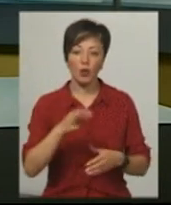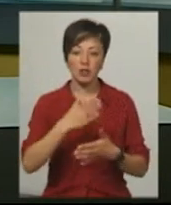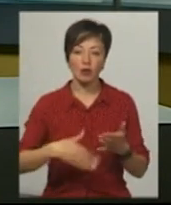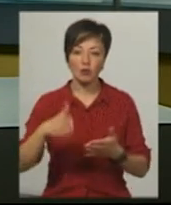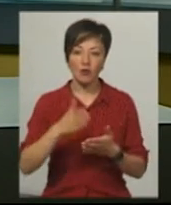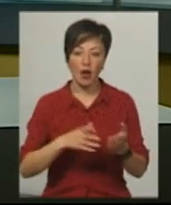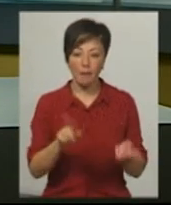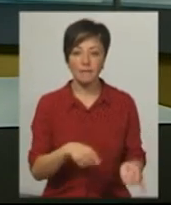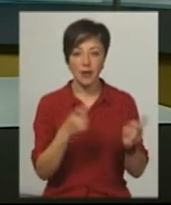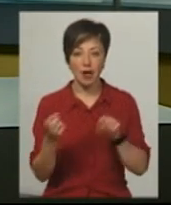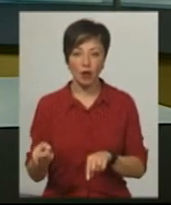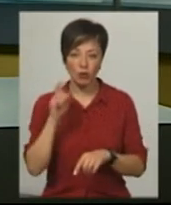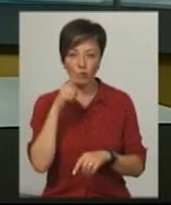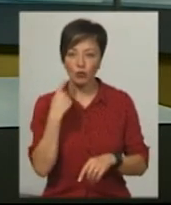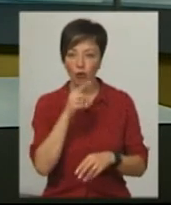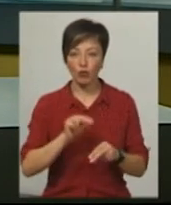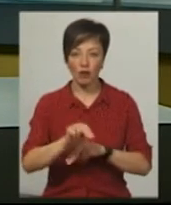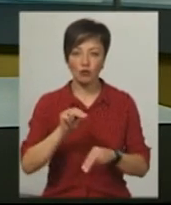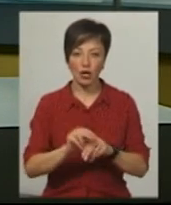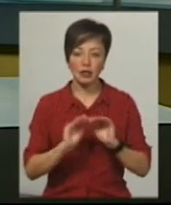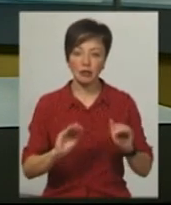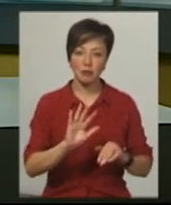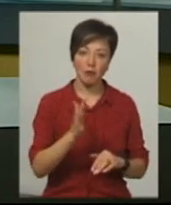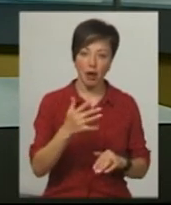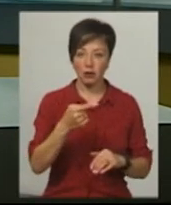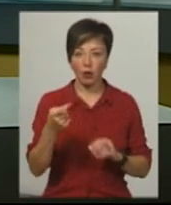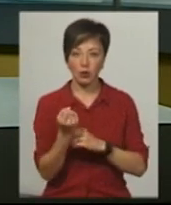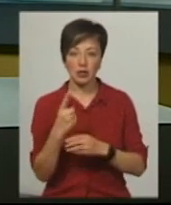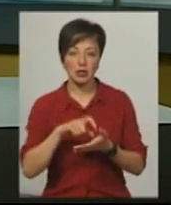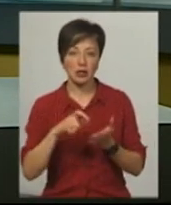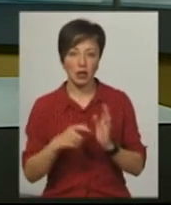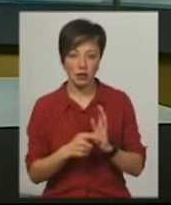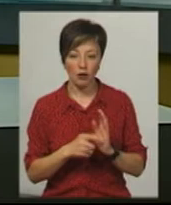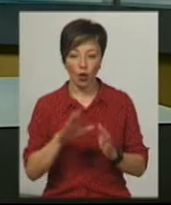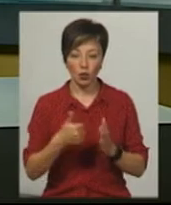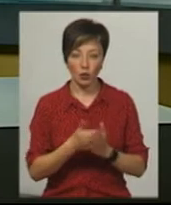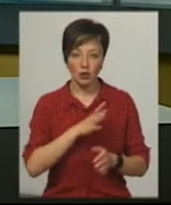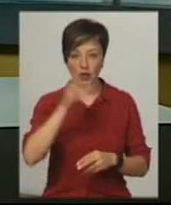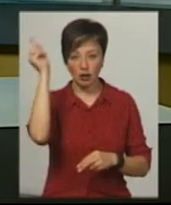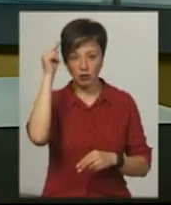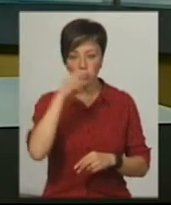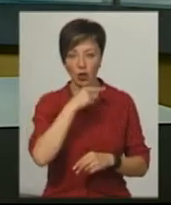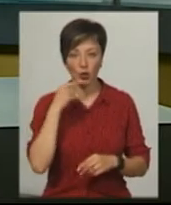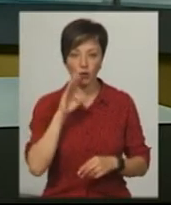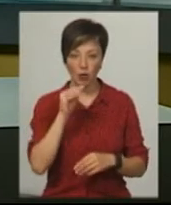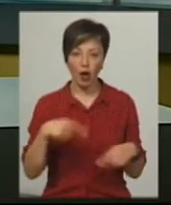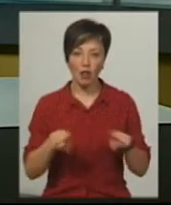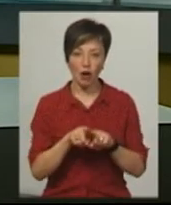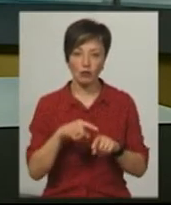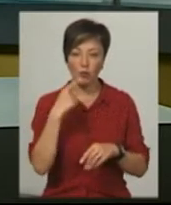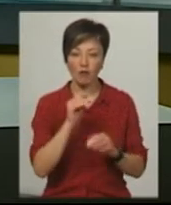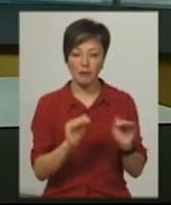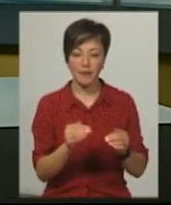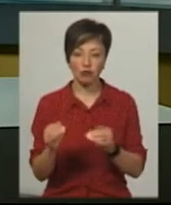скасування переходу на українську мову навчання учнів 5-11 класів, які досі навчалися російською, а також мовами